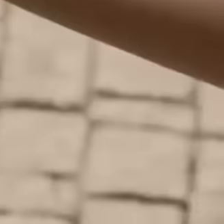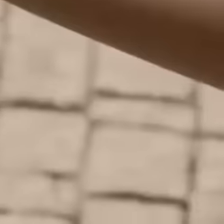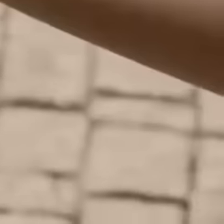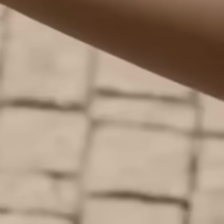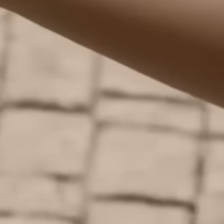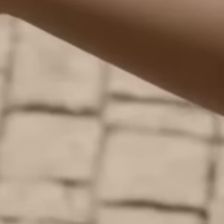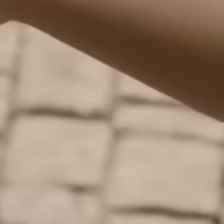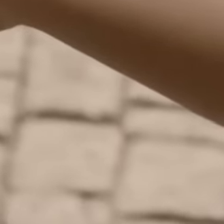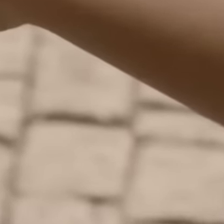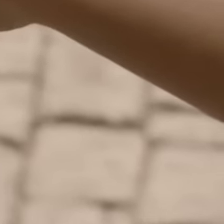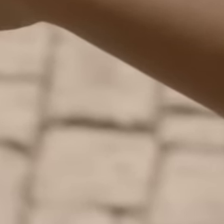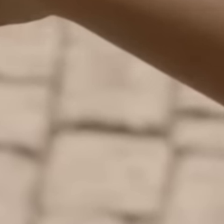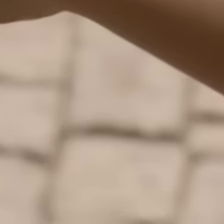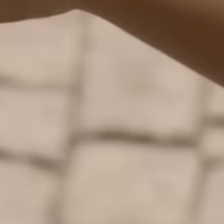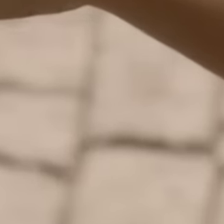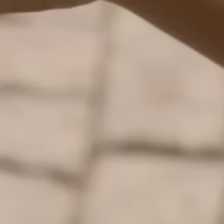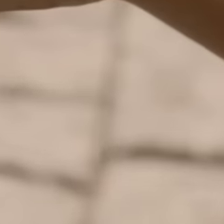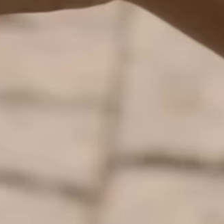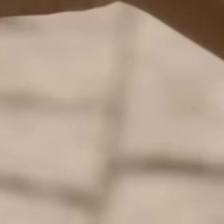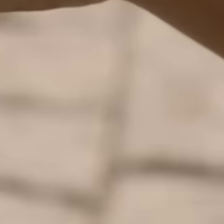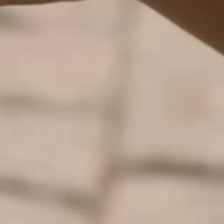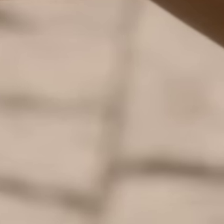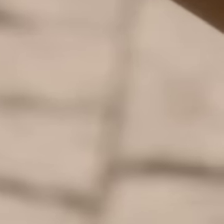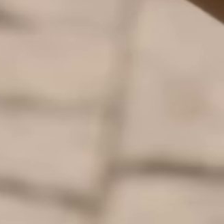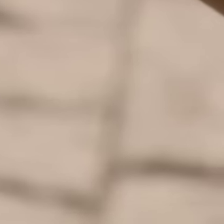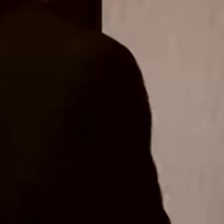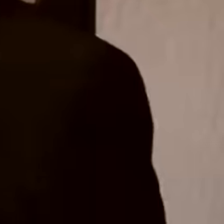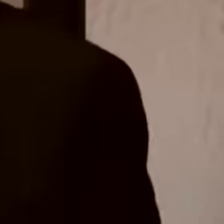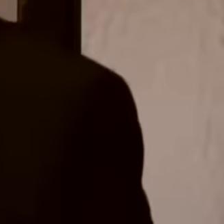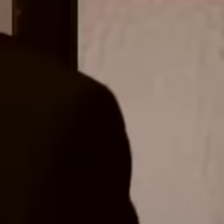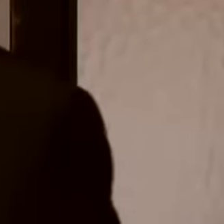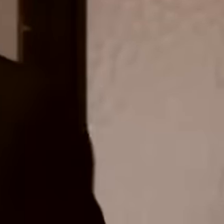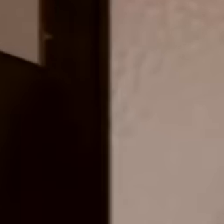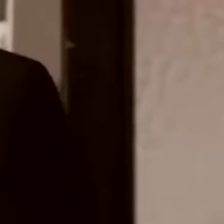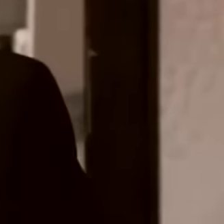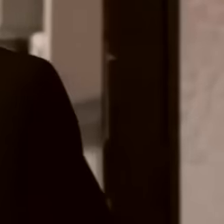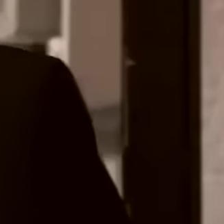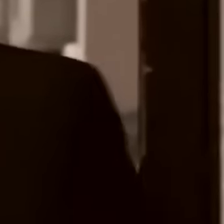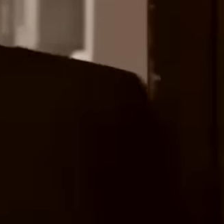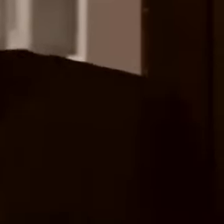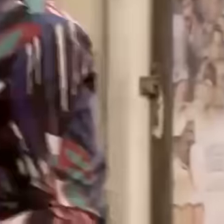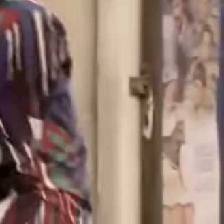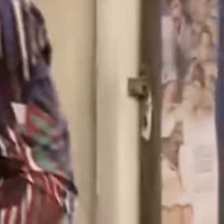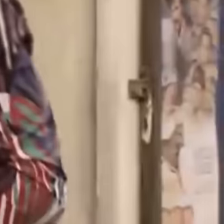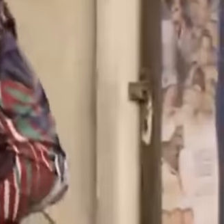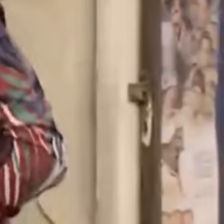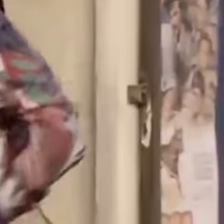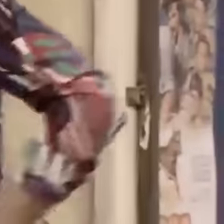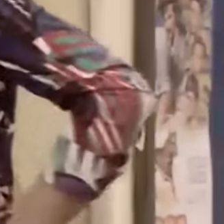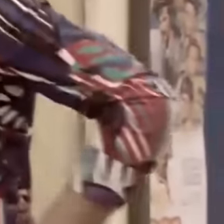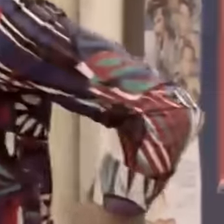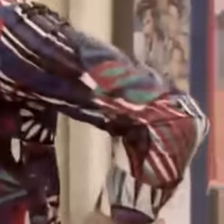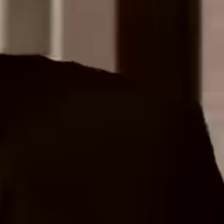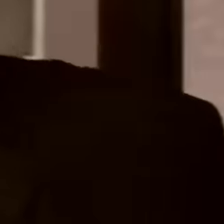ağrıyan bileğine baktı. Fehmi apartmandan çıkınca onları öyle görüp işkillendi. Ergun Fehmi'yi gülümseyerek gayet rahat paniklemeden